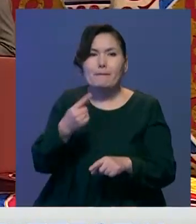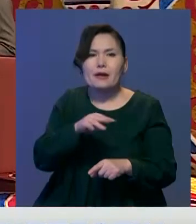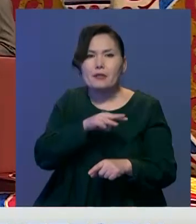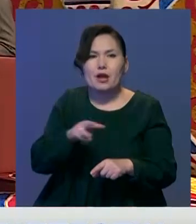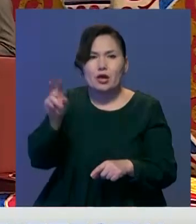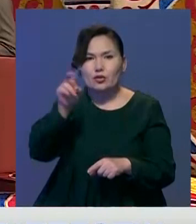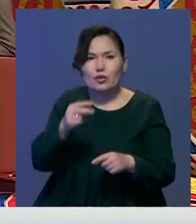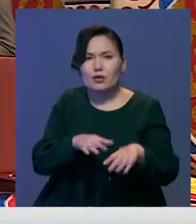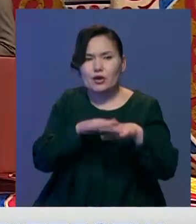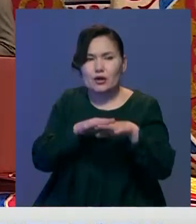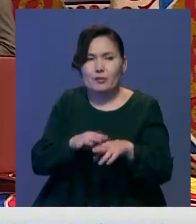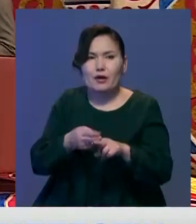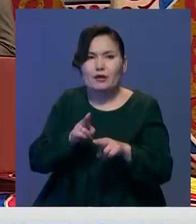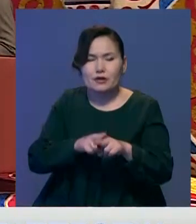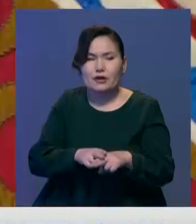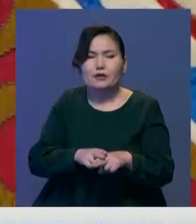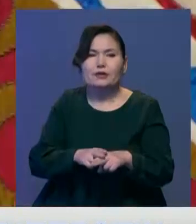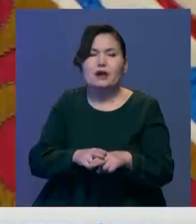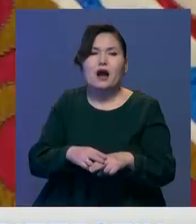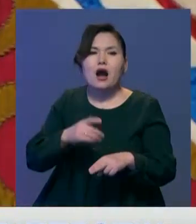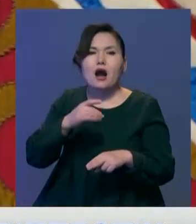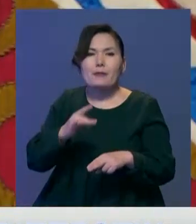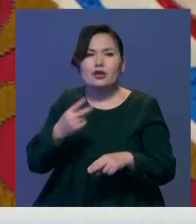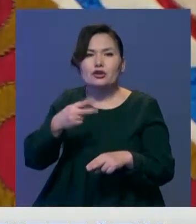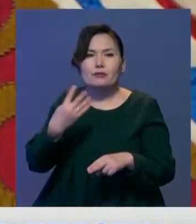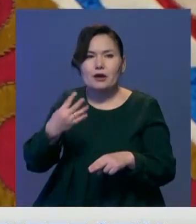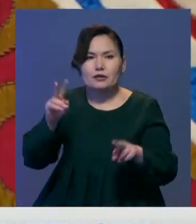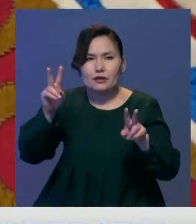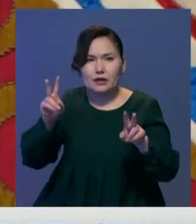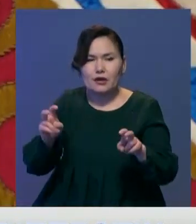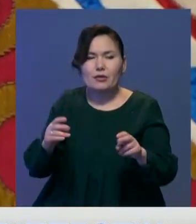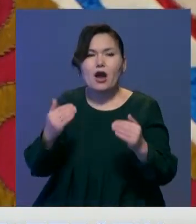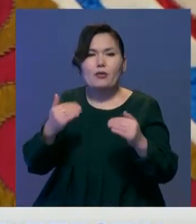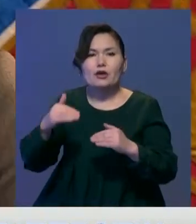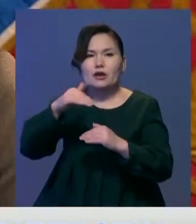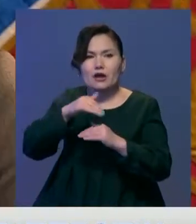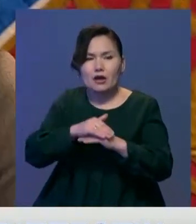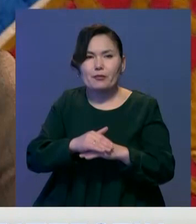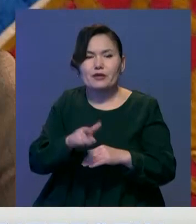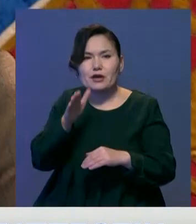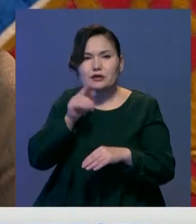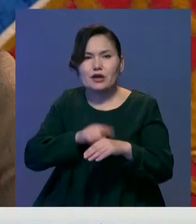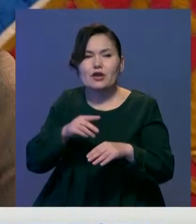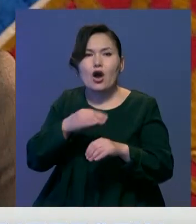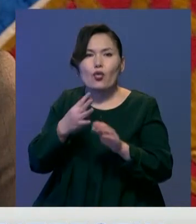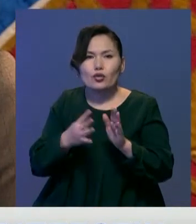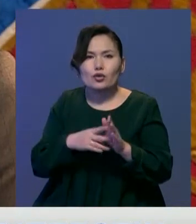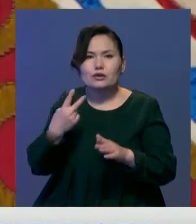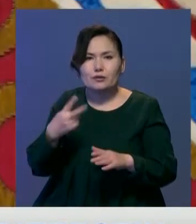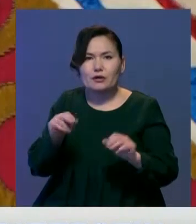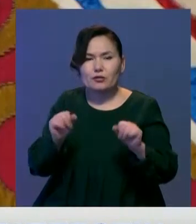доллар құйылмақ. Сұхбаттың толық нұсқасын Хабар 24 теле арнасынан бүгін кешкі сағат 19:20-да көре